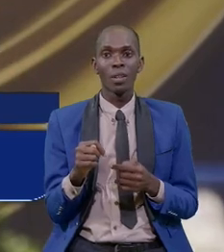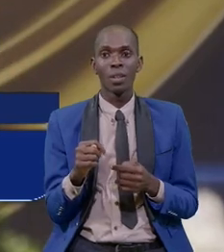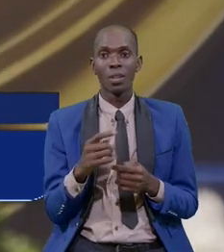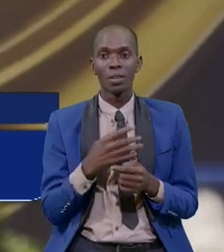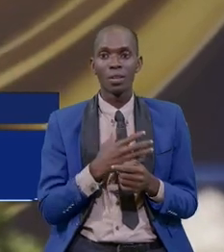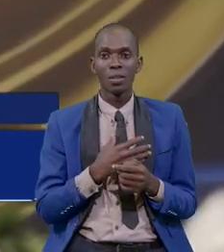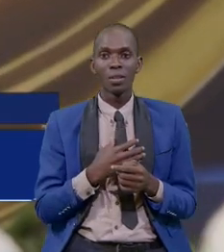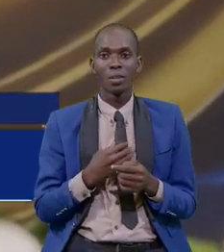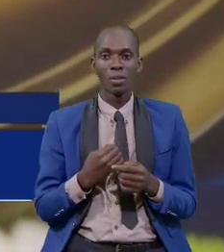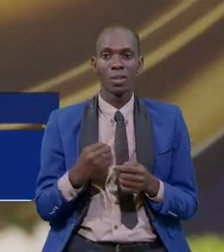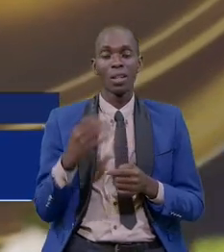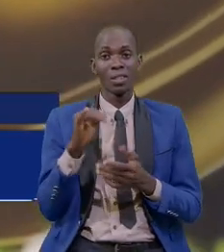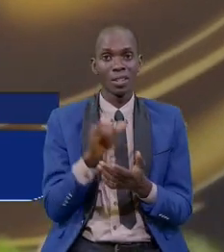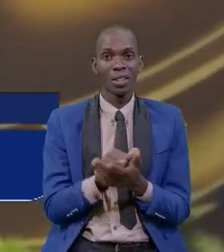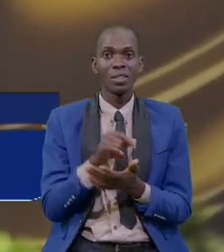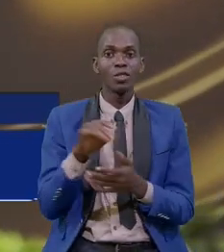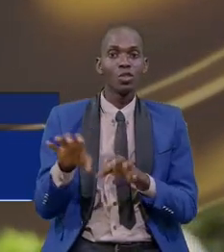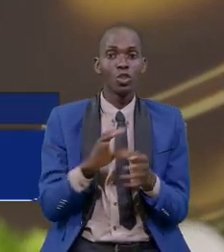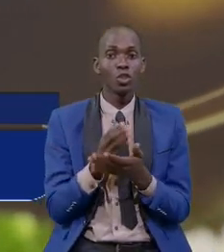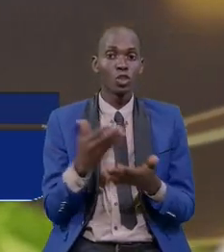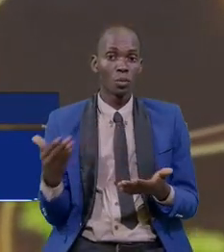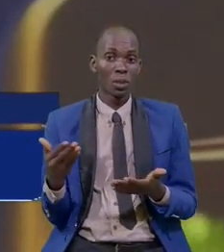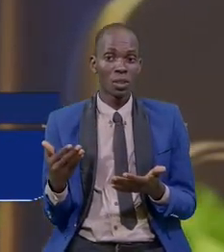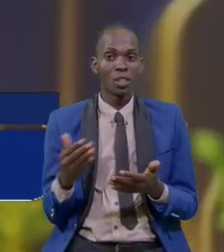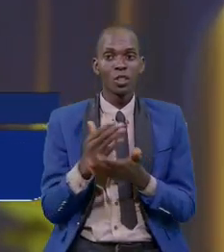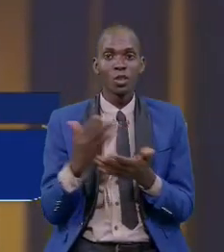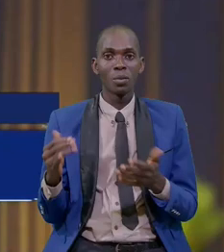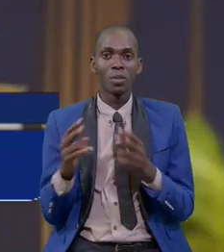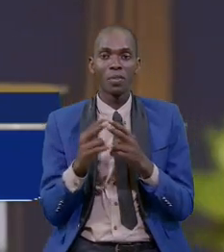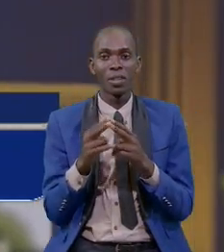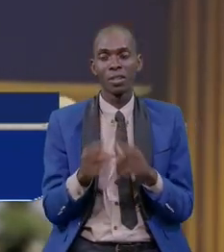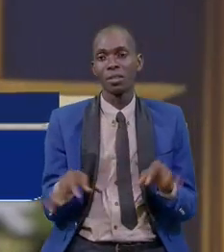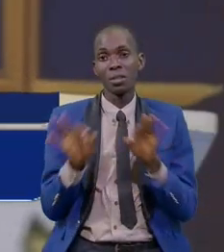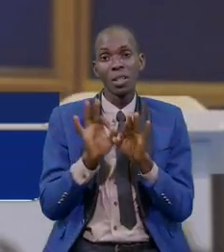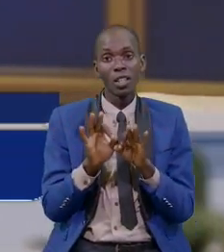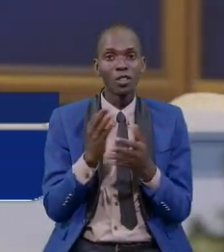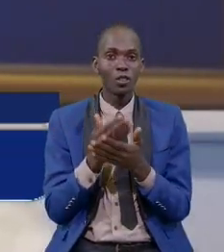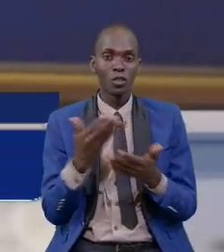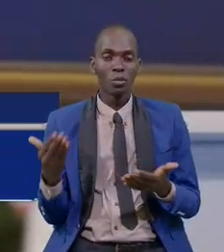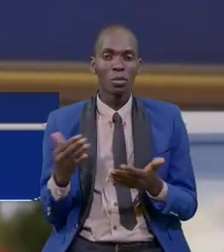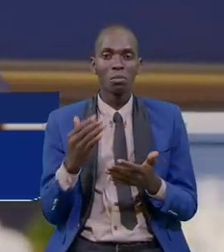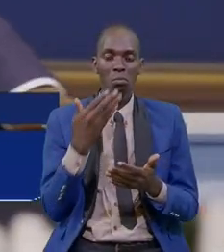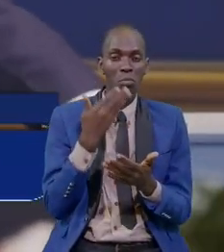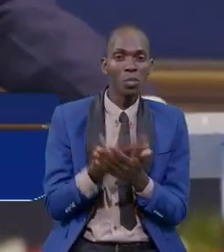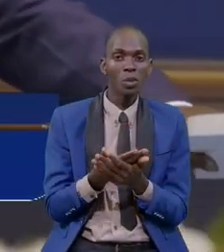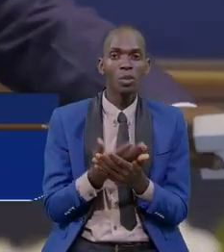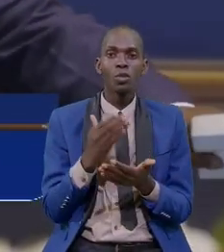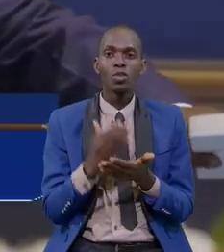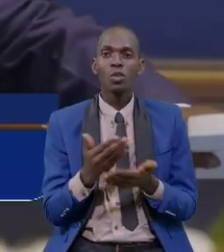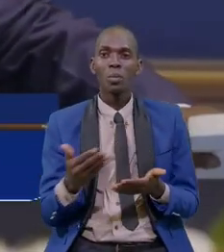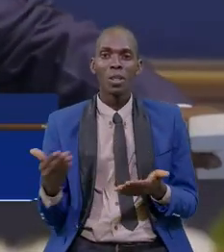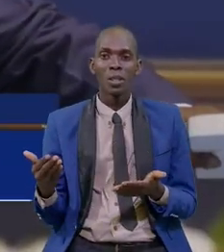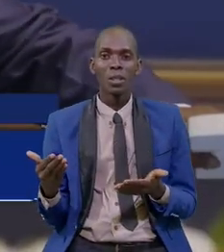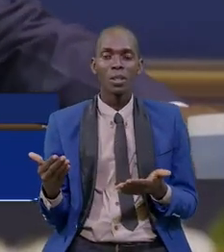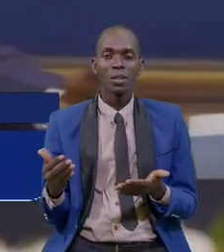qui ont impacté la vie, des gens qui ont fait quelque chose d'important, quelque chose d'essentiel, quelque chose